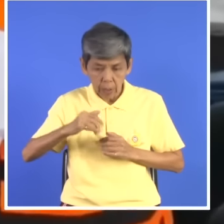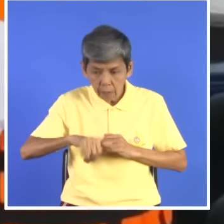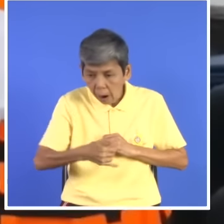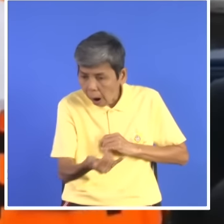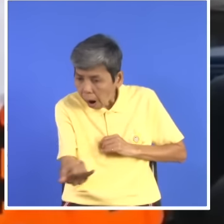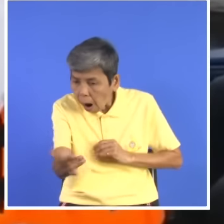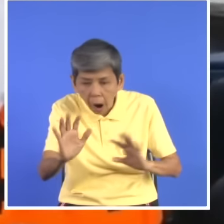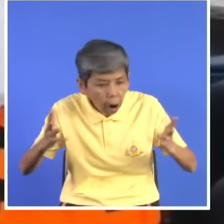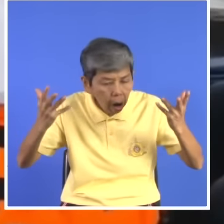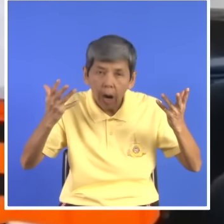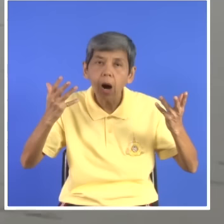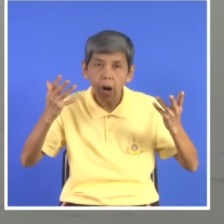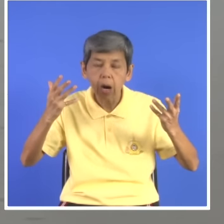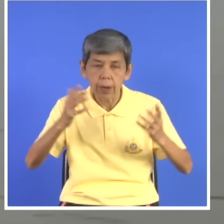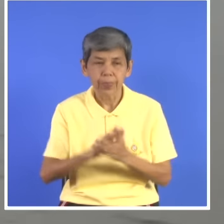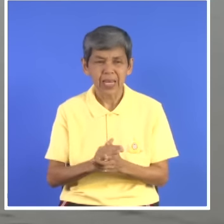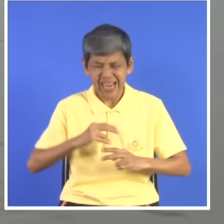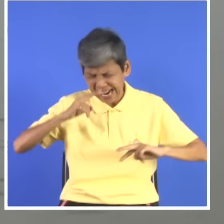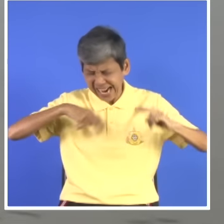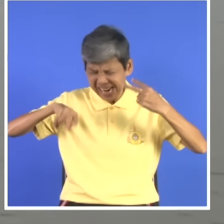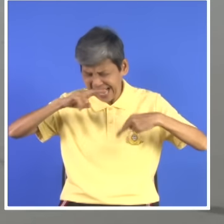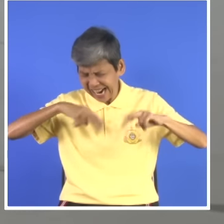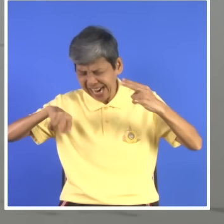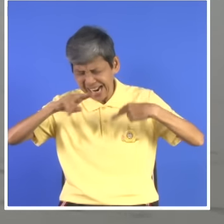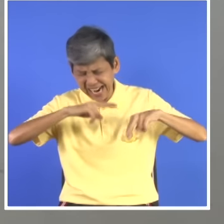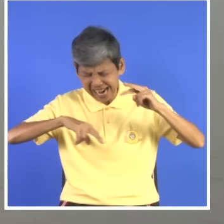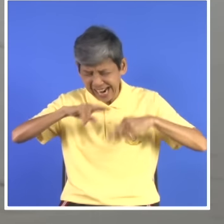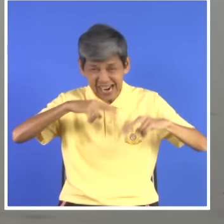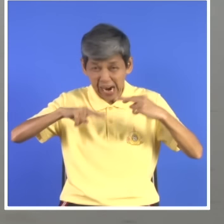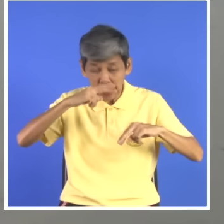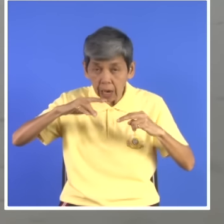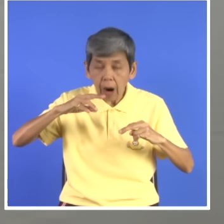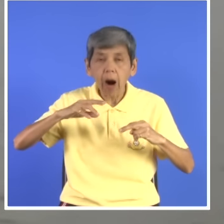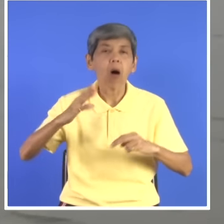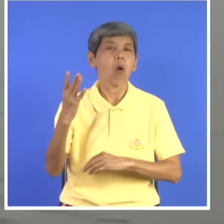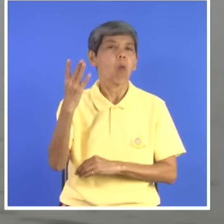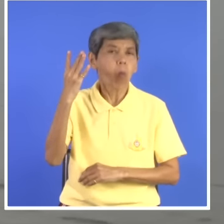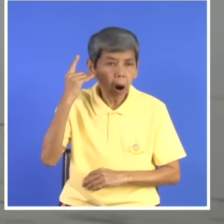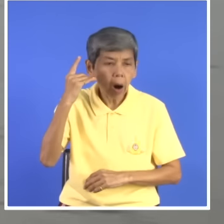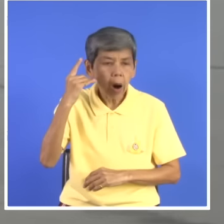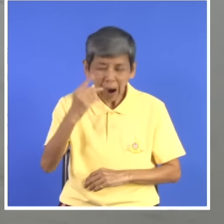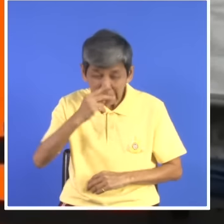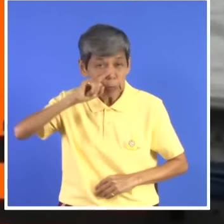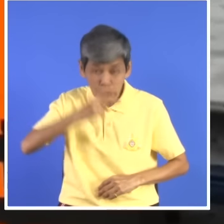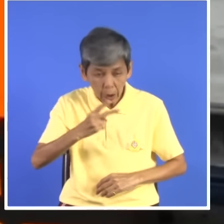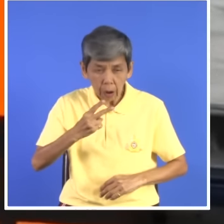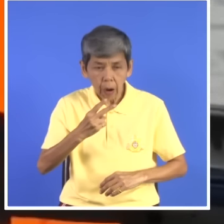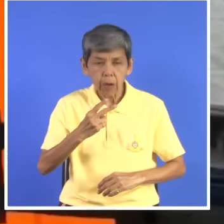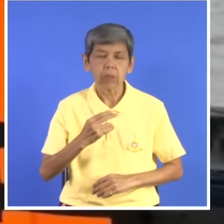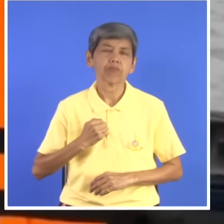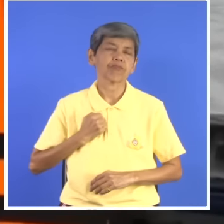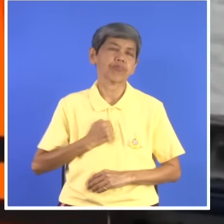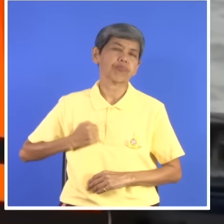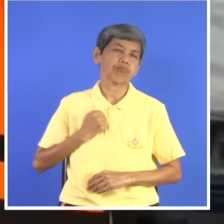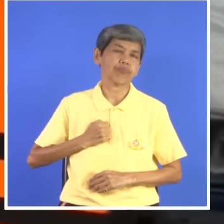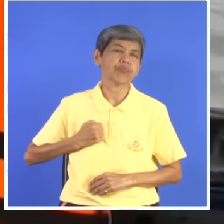มน้ำแล้วหายไปเขาค้นหากันทั้งคืนจนกระทั่งเมื่อวานนี้หาอีกครั้งเป็นเรื่องน่าเศร้าเจ